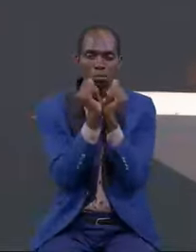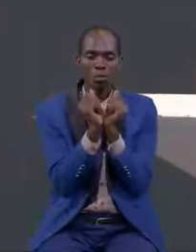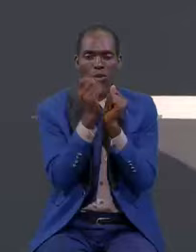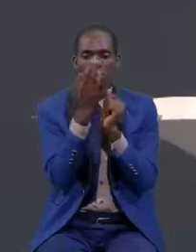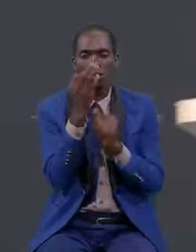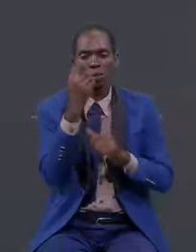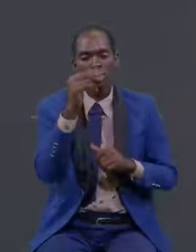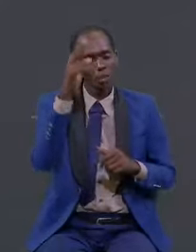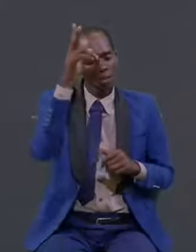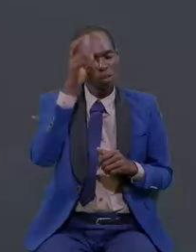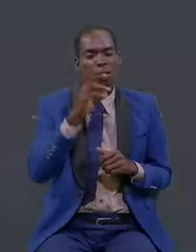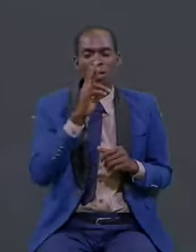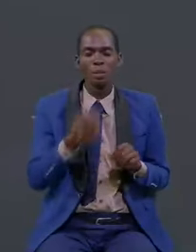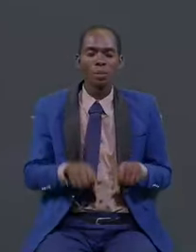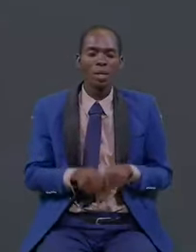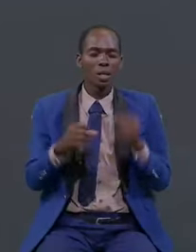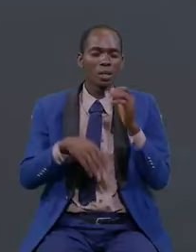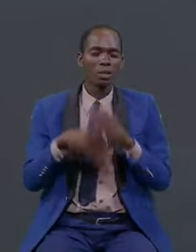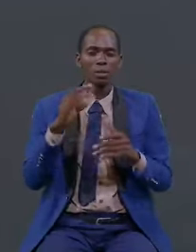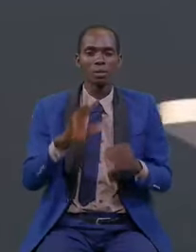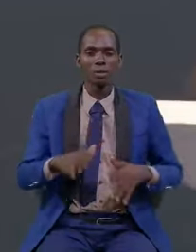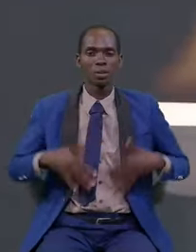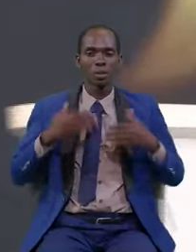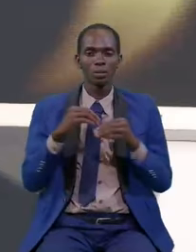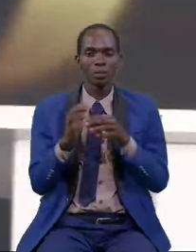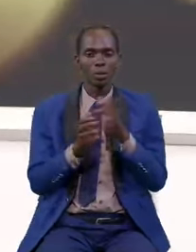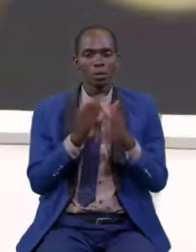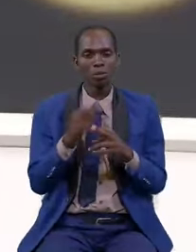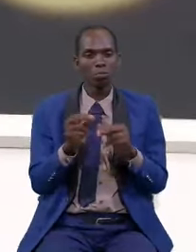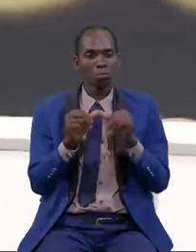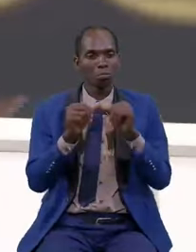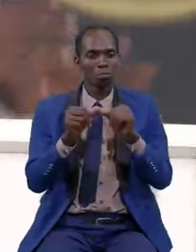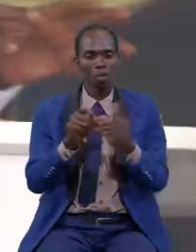diable sont brisées de votre vie. Le verset 15.